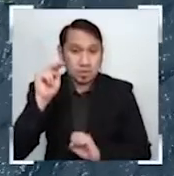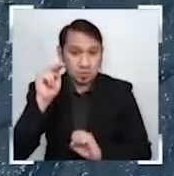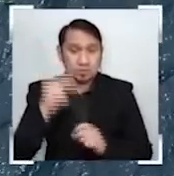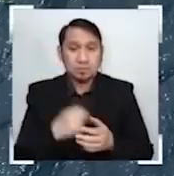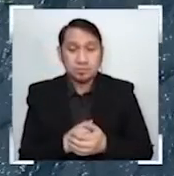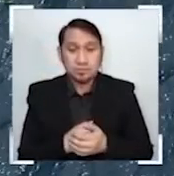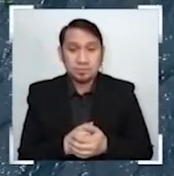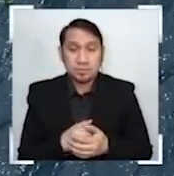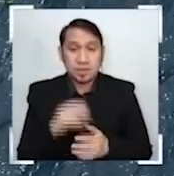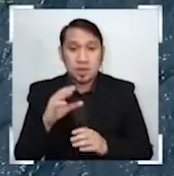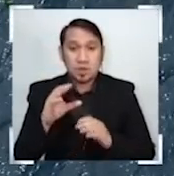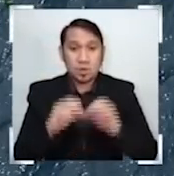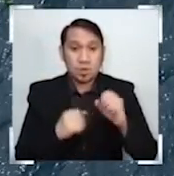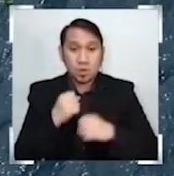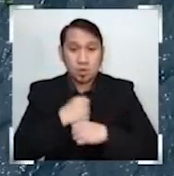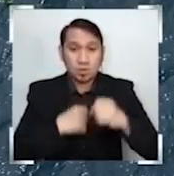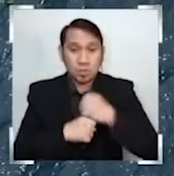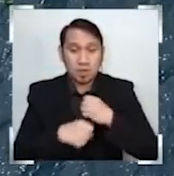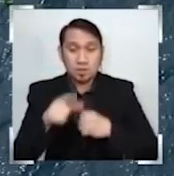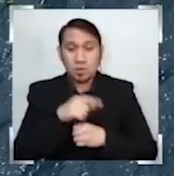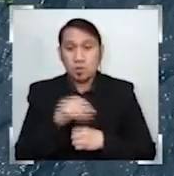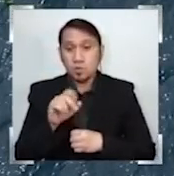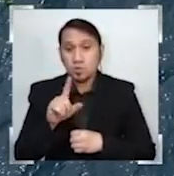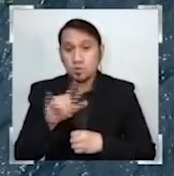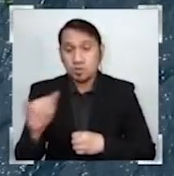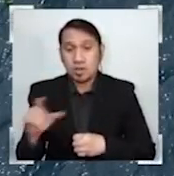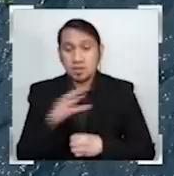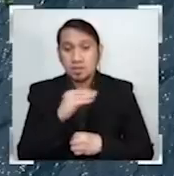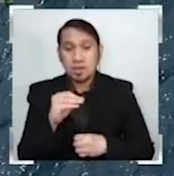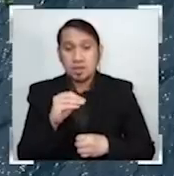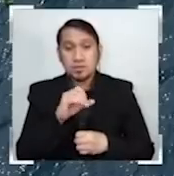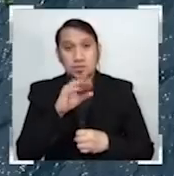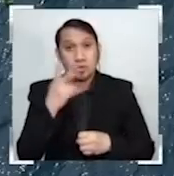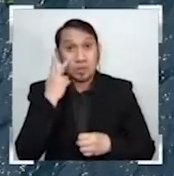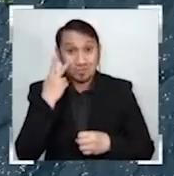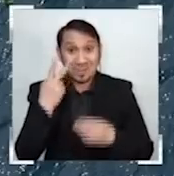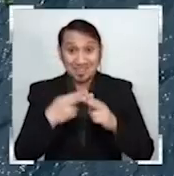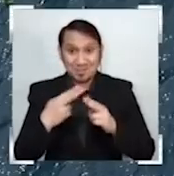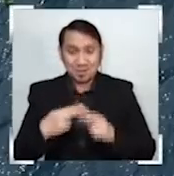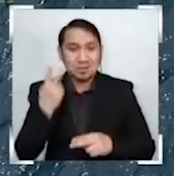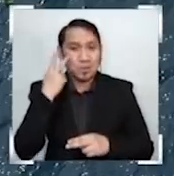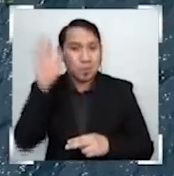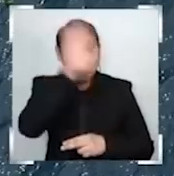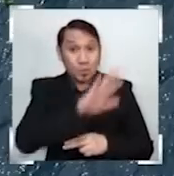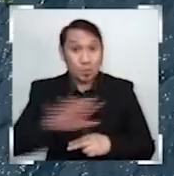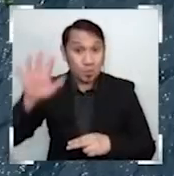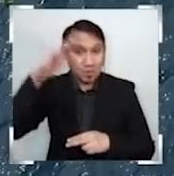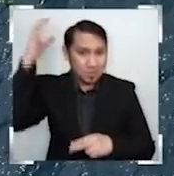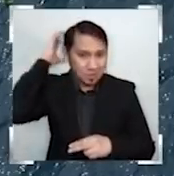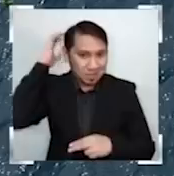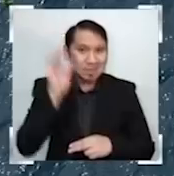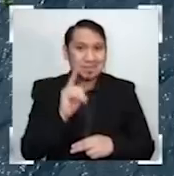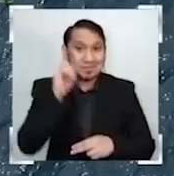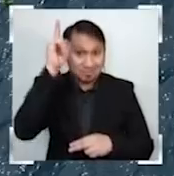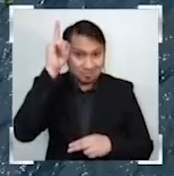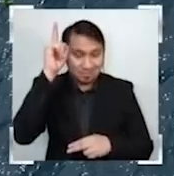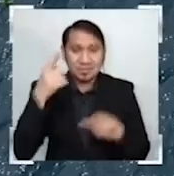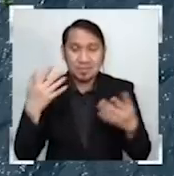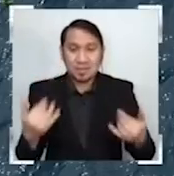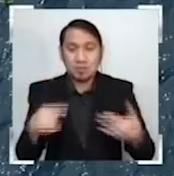Cotabato, Sarangani, Sultan Kudarat, Surigao del Norte, Maguindanao at Basilan. Iiral po ito hanggang katapusan ng